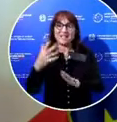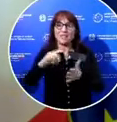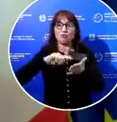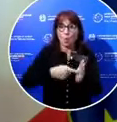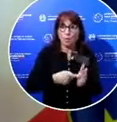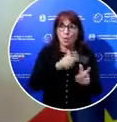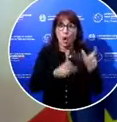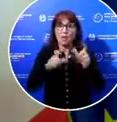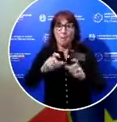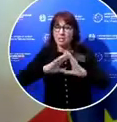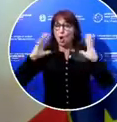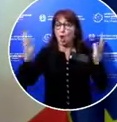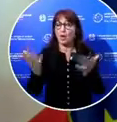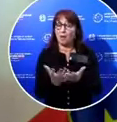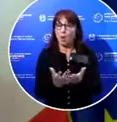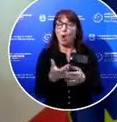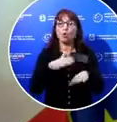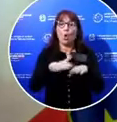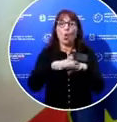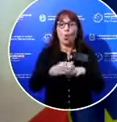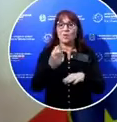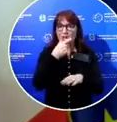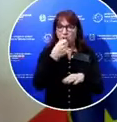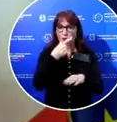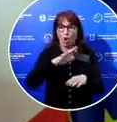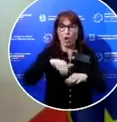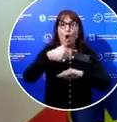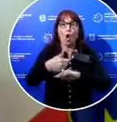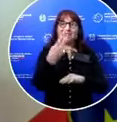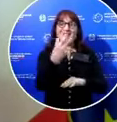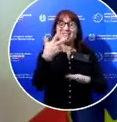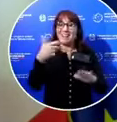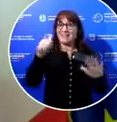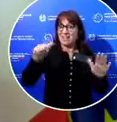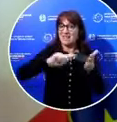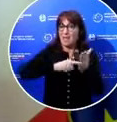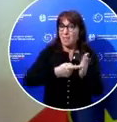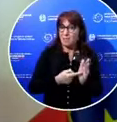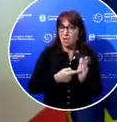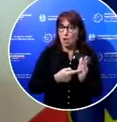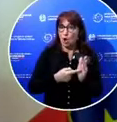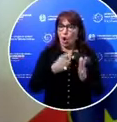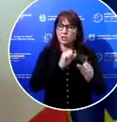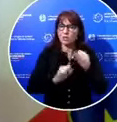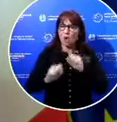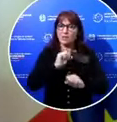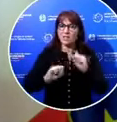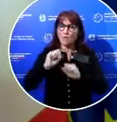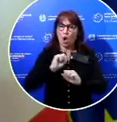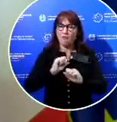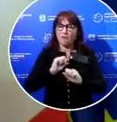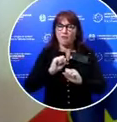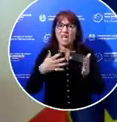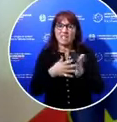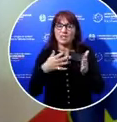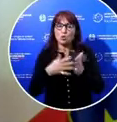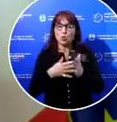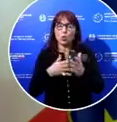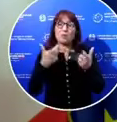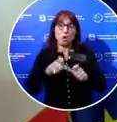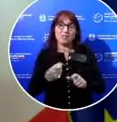di persone nel mondo abbiano fatto uso di droga e oltre 36 milioni abbiano sofferto di disturbi dovuti al consumo